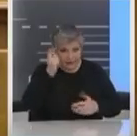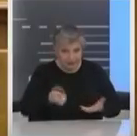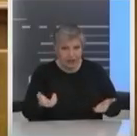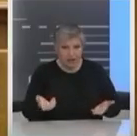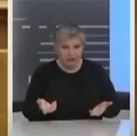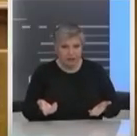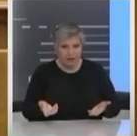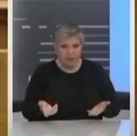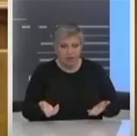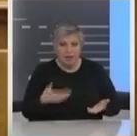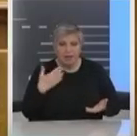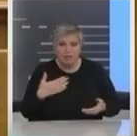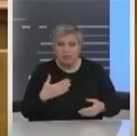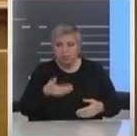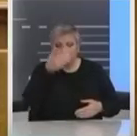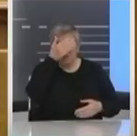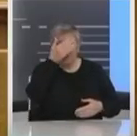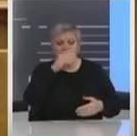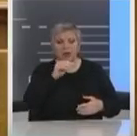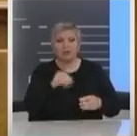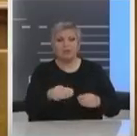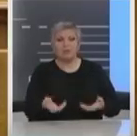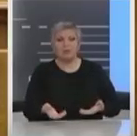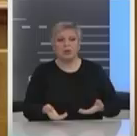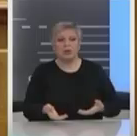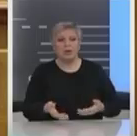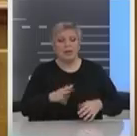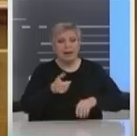τα ακούτε από μένα πρώτη φορά? Σημερινή Ελλάδα.